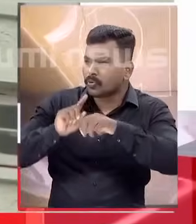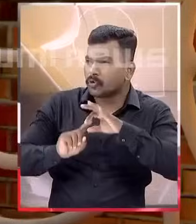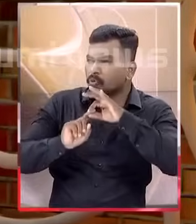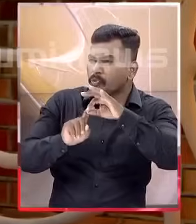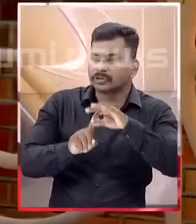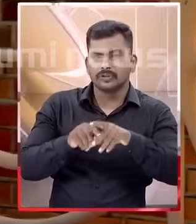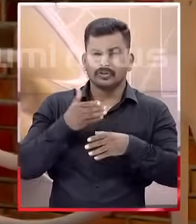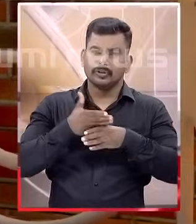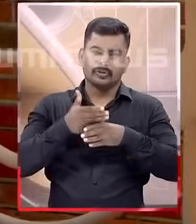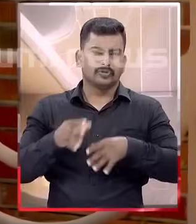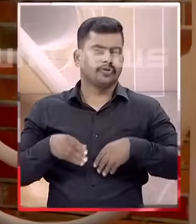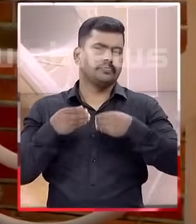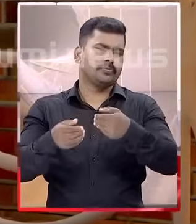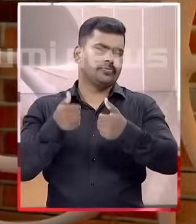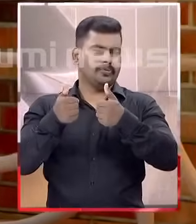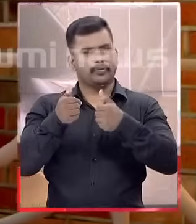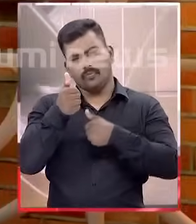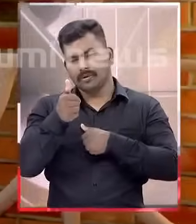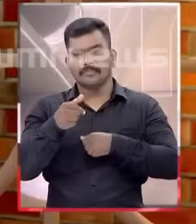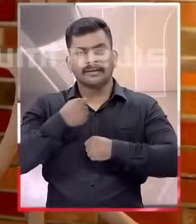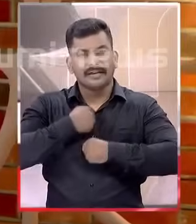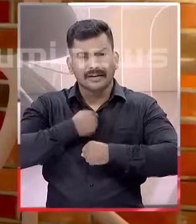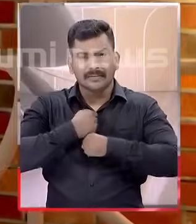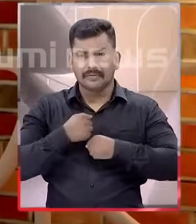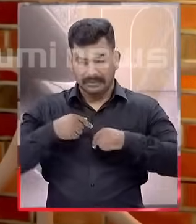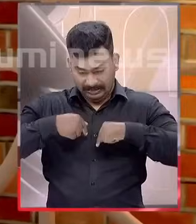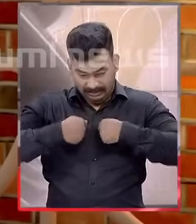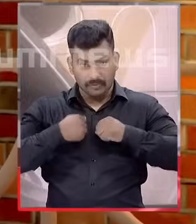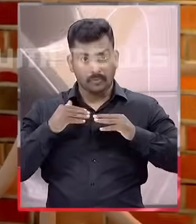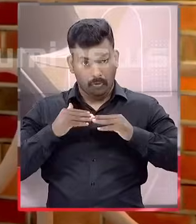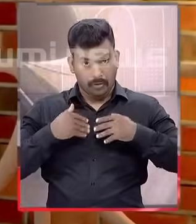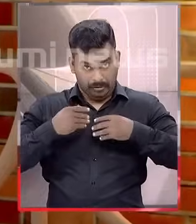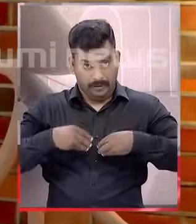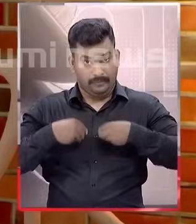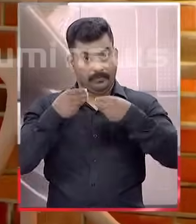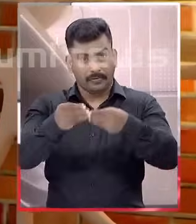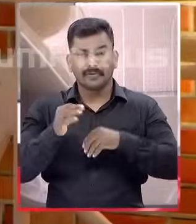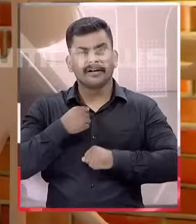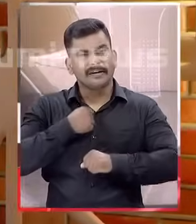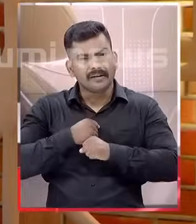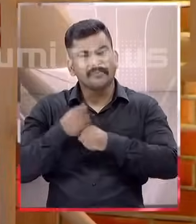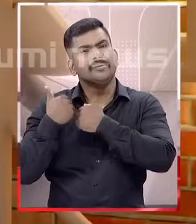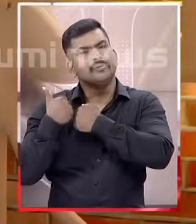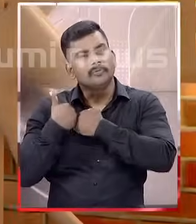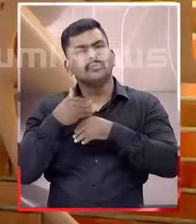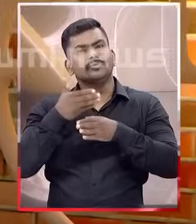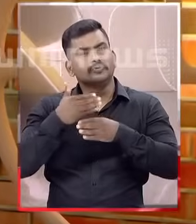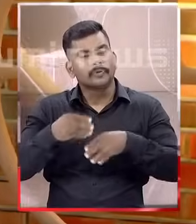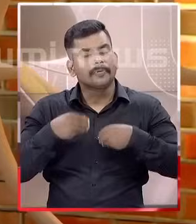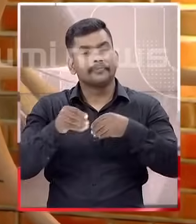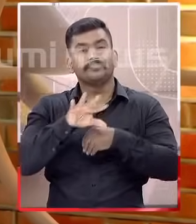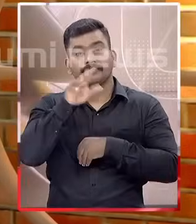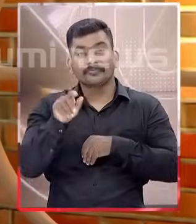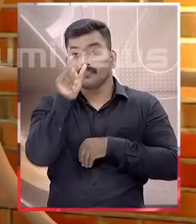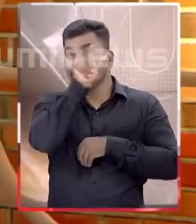തൊഴിൽ കൊടുക്കുന്നത് നമ്മുടെ ആരുടെയും നമ്മുടെ സ്വന്തം എടുത്തു കൊടുക്കുകയല്ല, അത് അനിവാര്യമാണ്. അതൊരു സർക്കാരിന്റെ ഒരു സംവിധാനത്തിന്റെ കടമയാണ്. നമുക്ക് 21